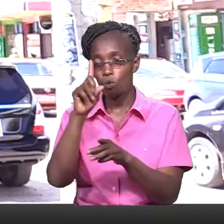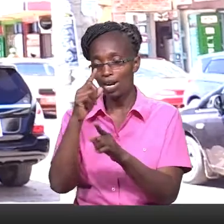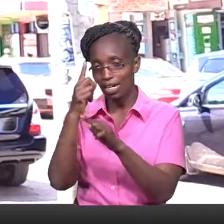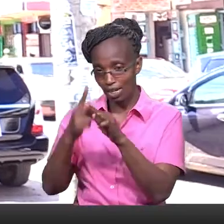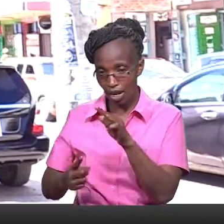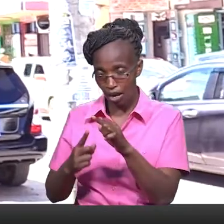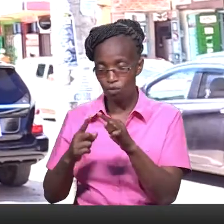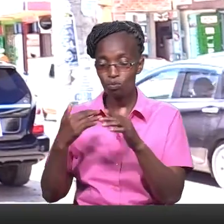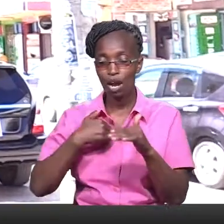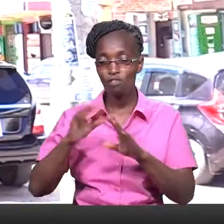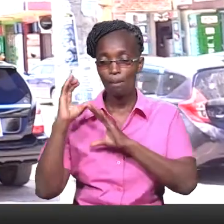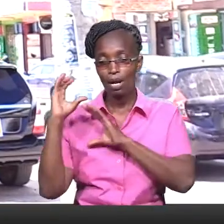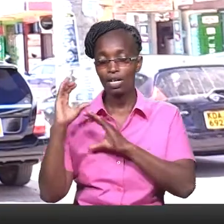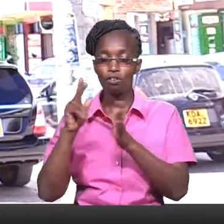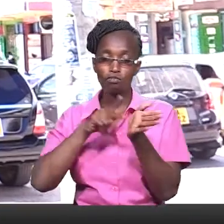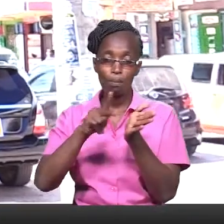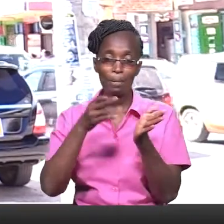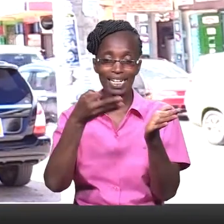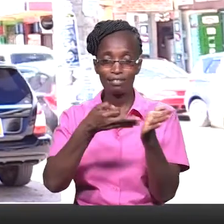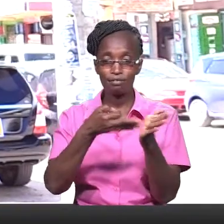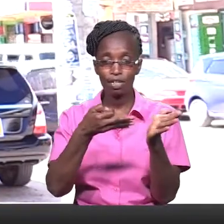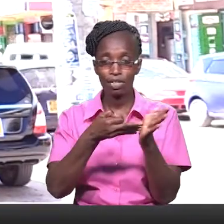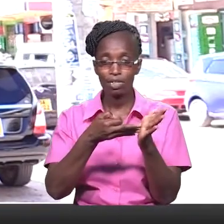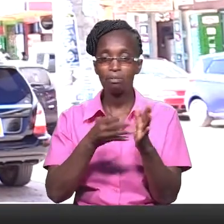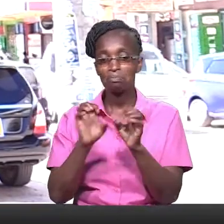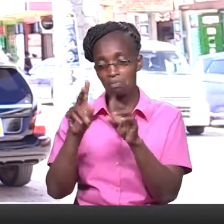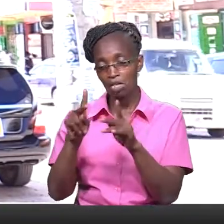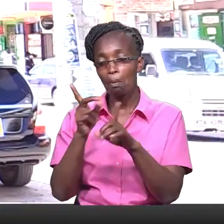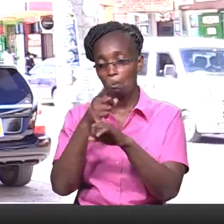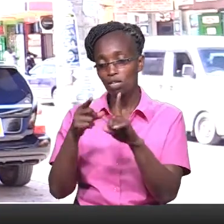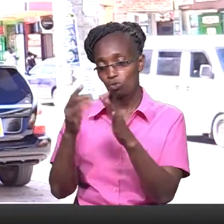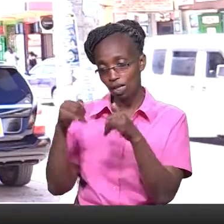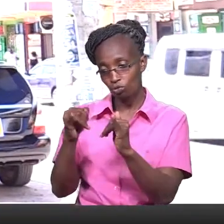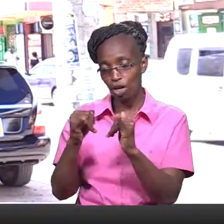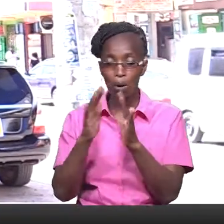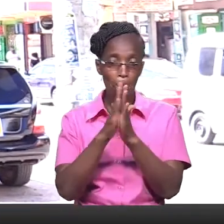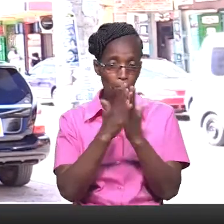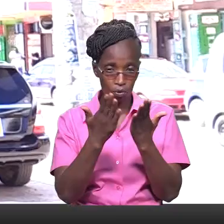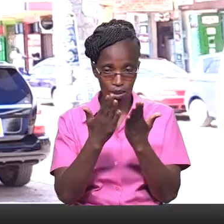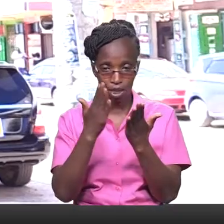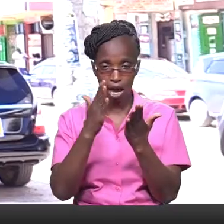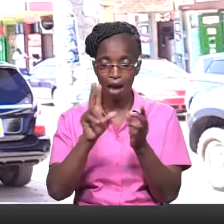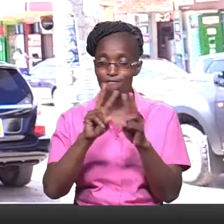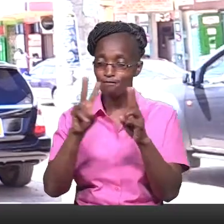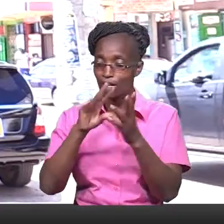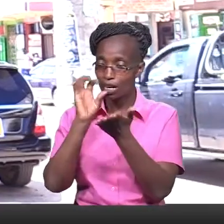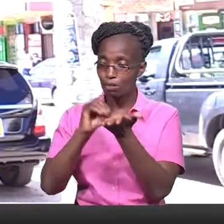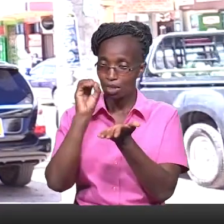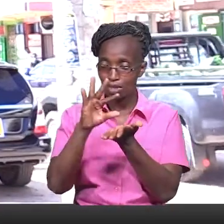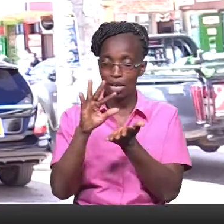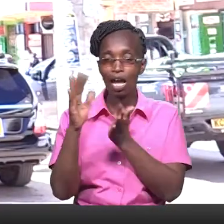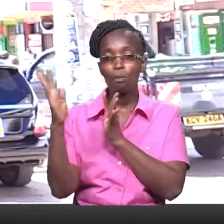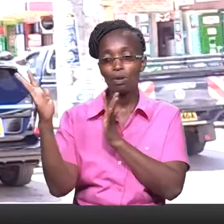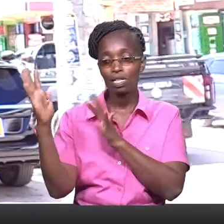kulipa fees. Lakini tunajaribu tu. Vitabu navyo vimekuwa bei ghali. Nilikuwa na